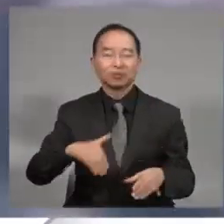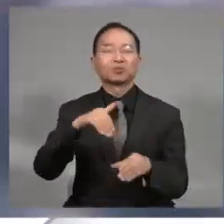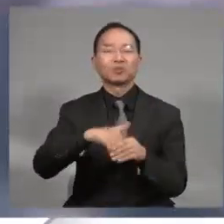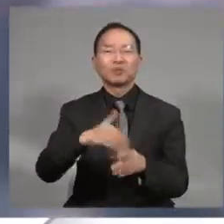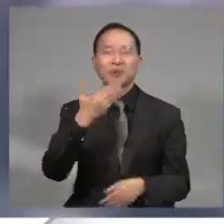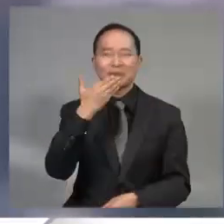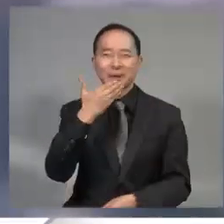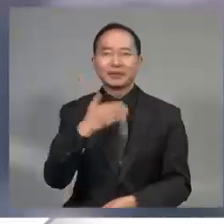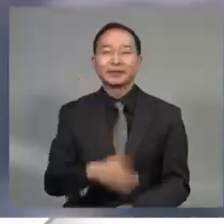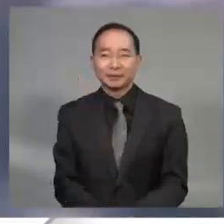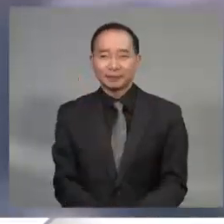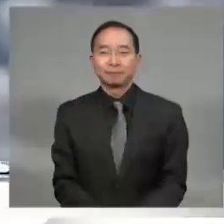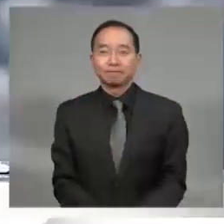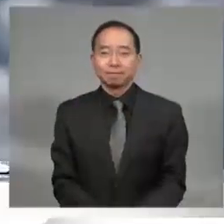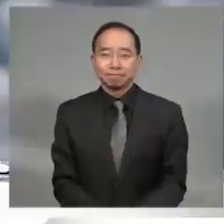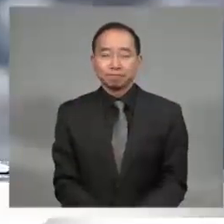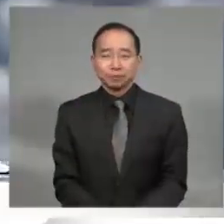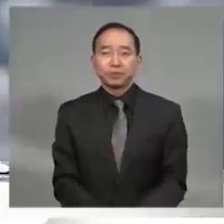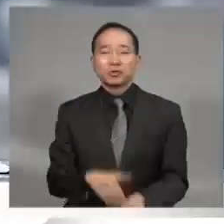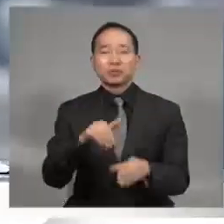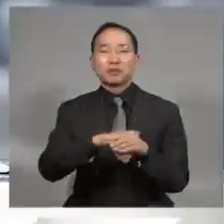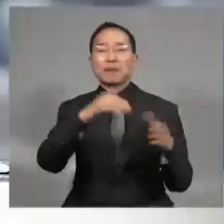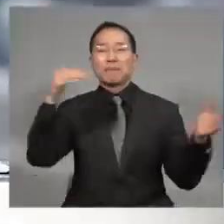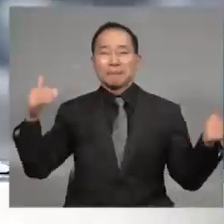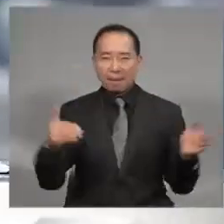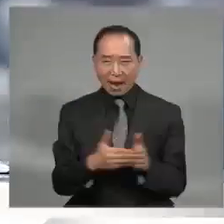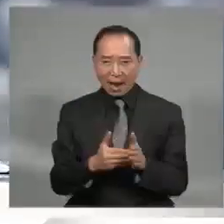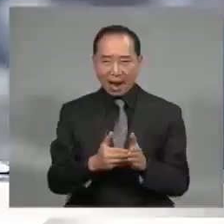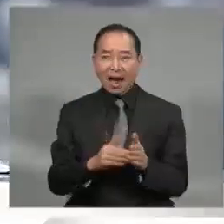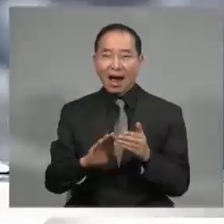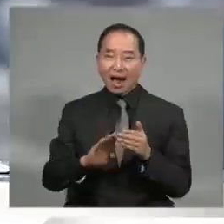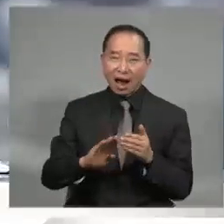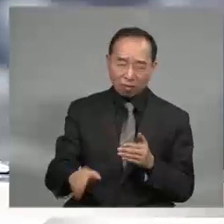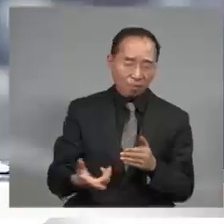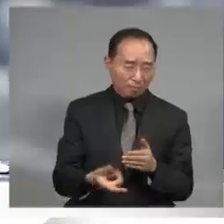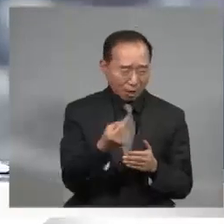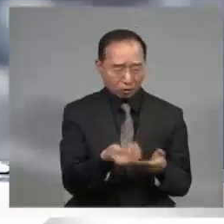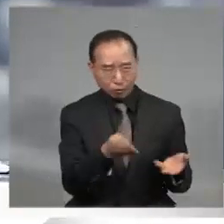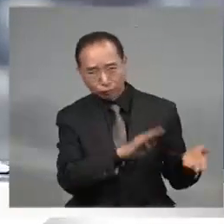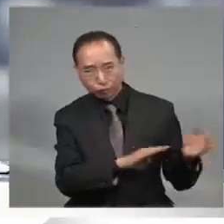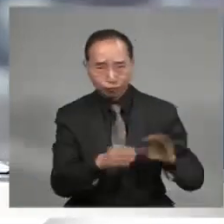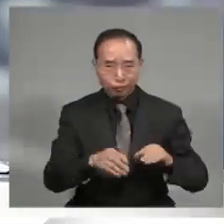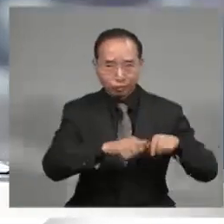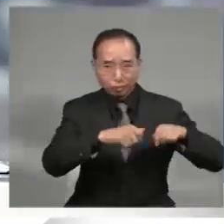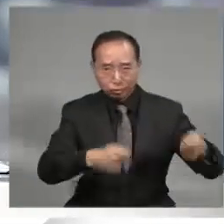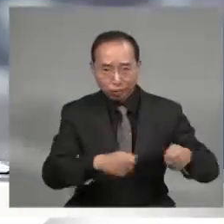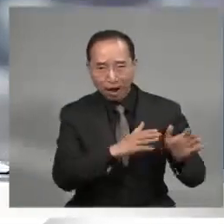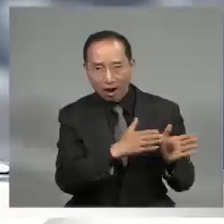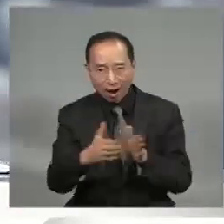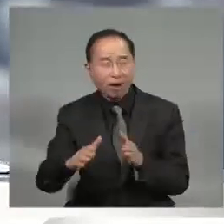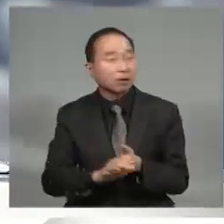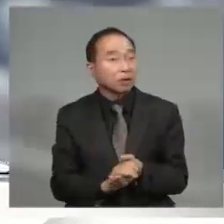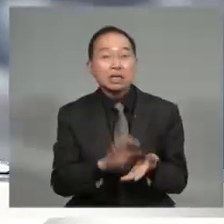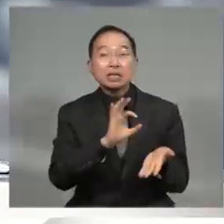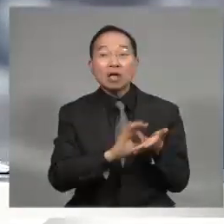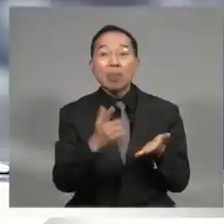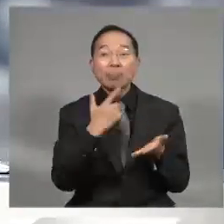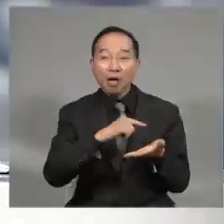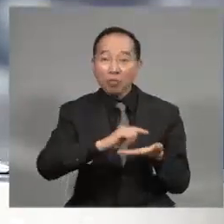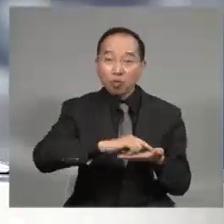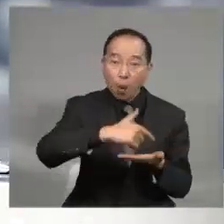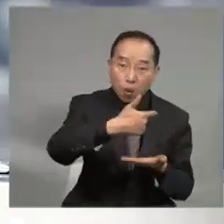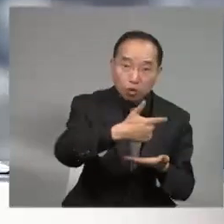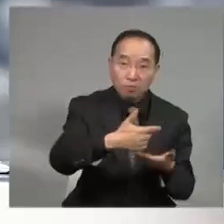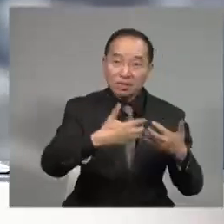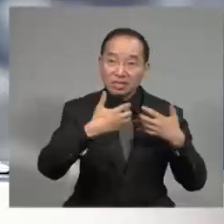있을 것 같습니다. 맞습니다. 투표가 마감되자마자 어쨌든 투표 기간 동안 이루어졌던 기계나 노트북이나 뭐 이런 데 것까지